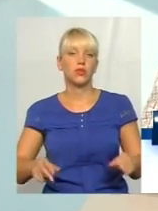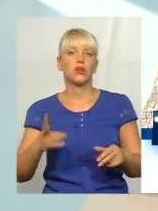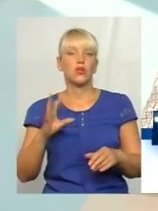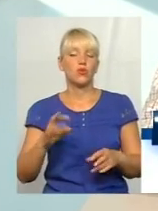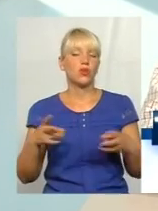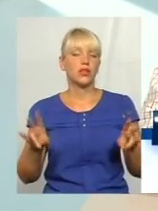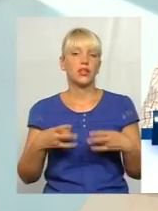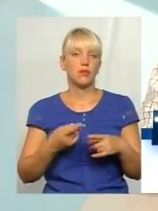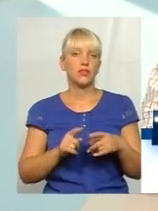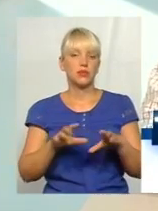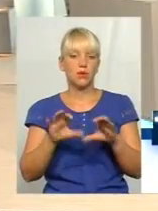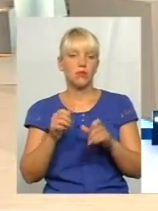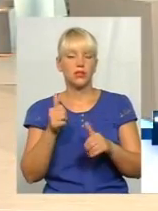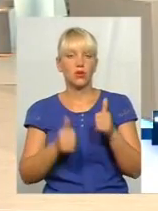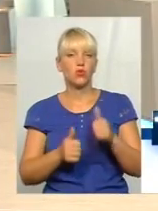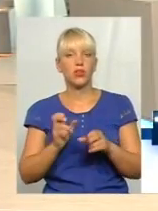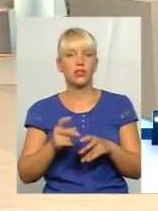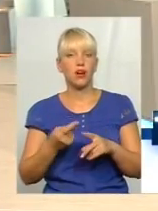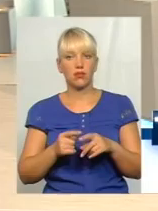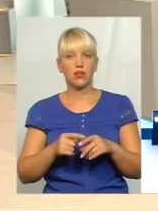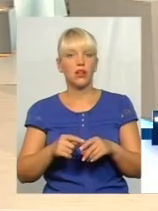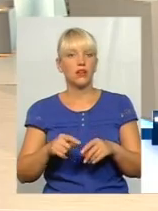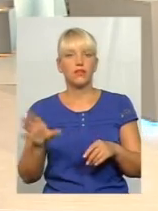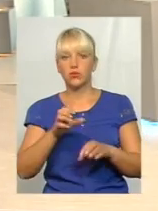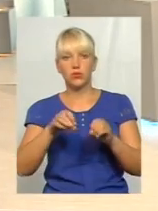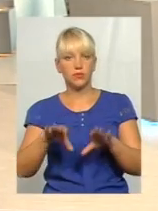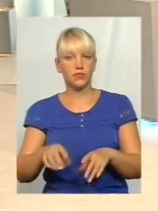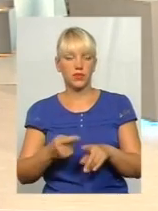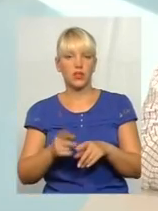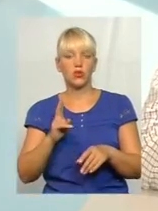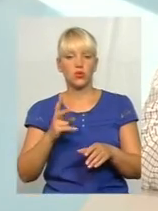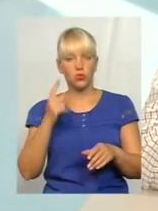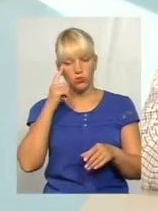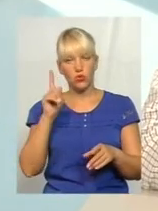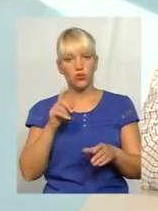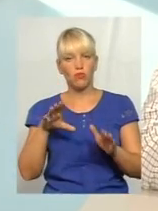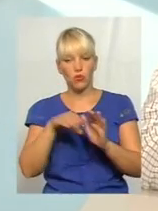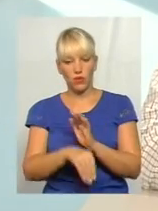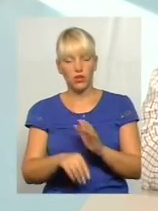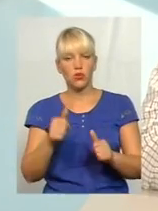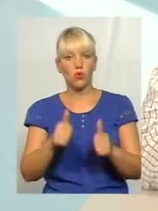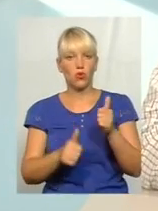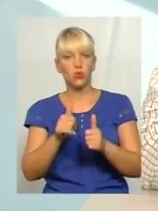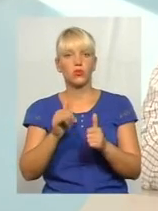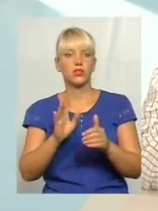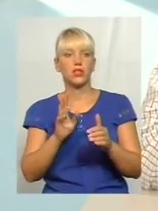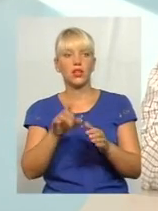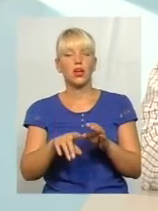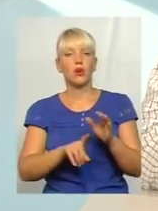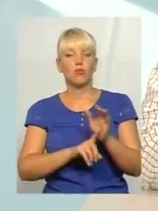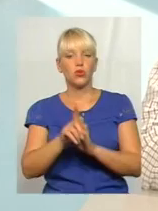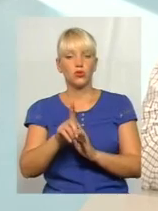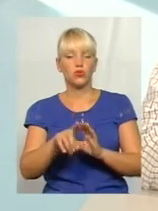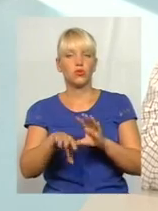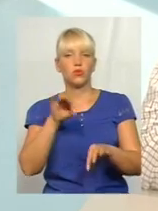сприймати ці конкурси як панацею Хтось думає що запровадять конкурси так і почнуть обирати супердіячів